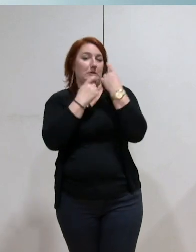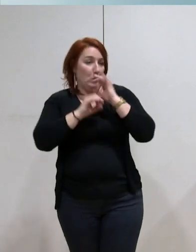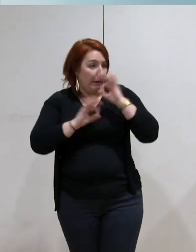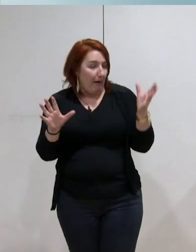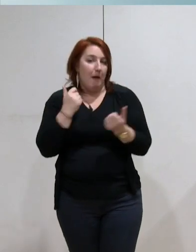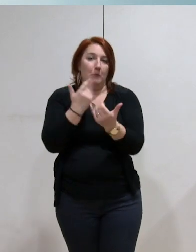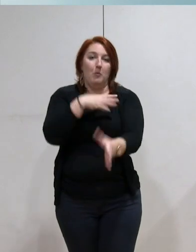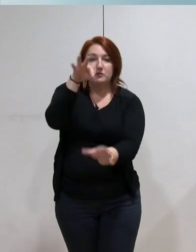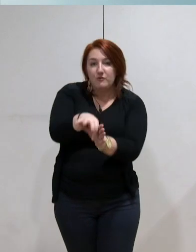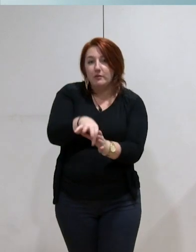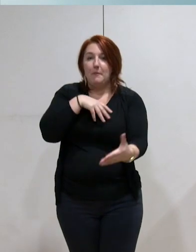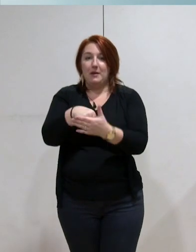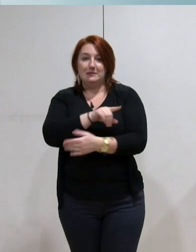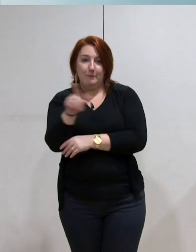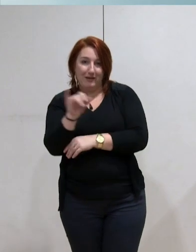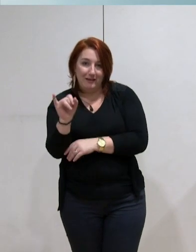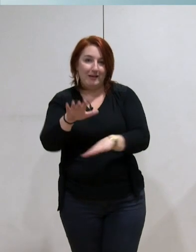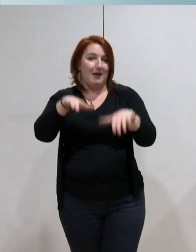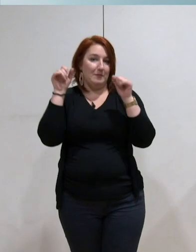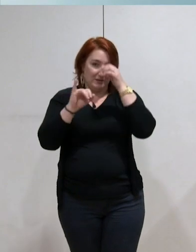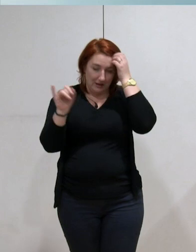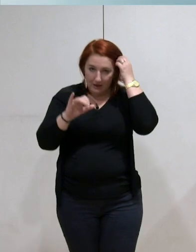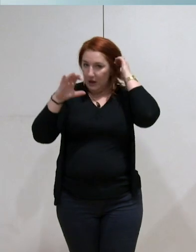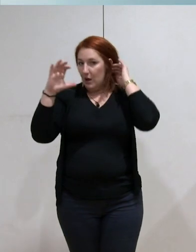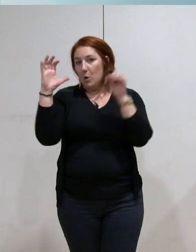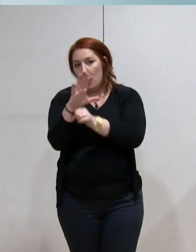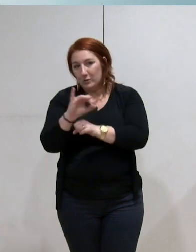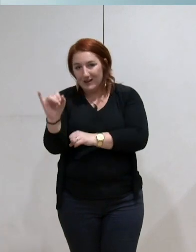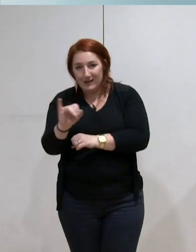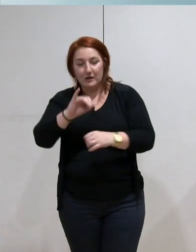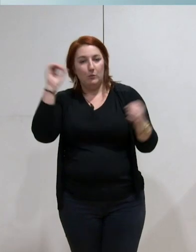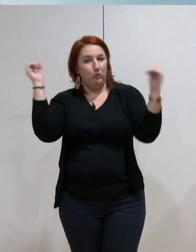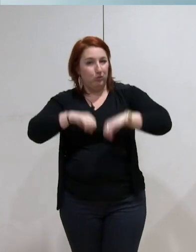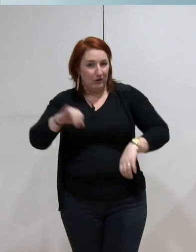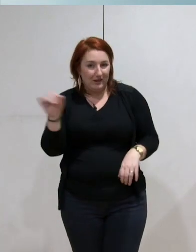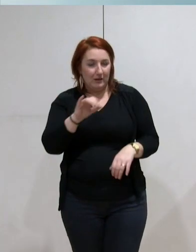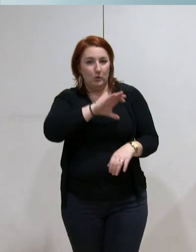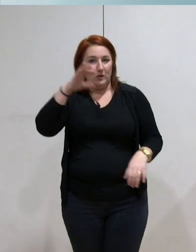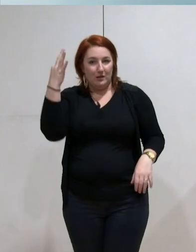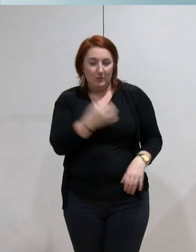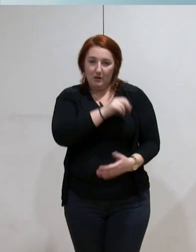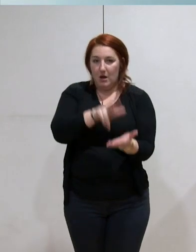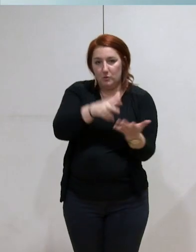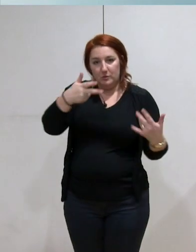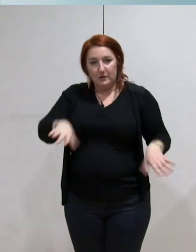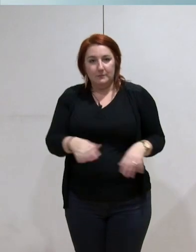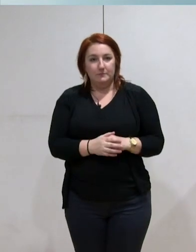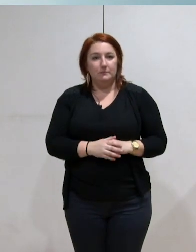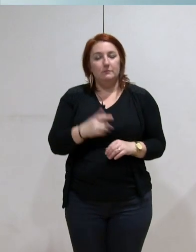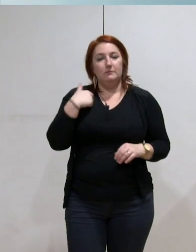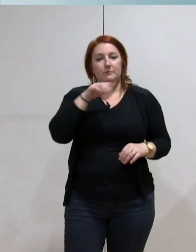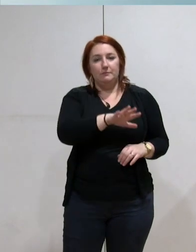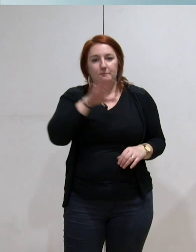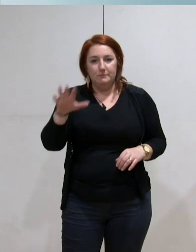au voix qui ne prend pas part au vote qui s'abstient qui vote contre qui vote pour unanimité délibération adoptée la